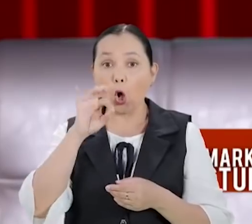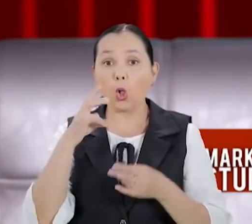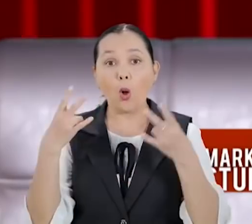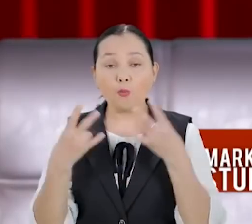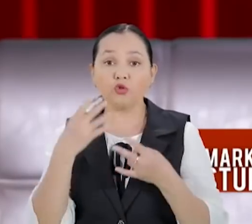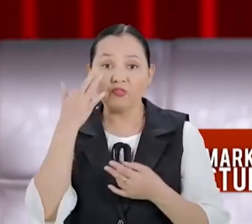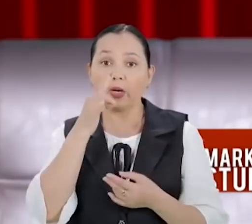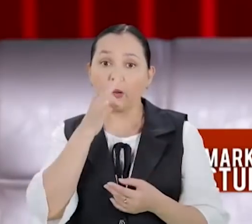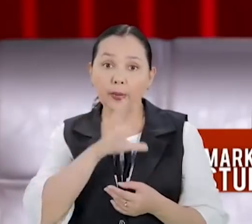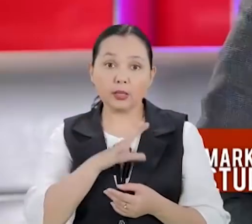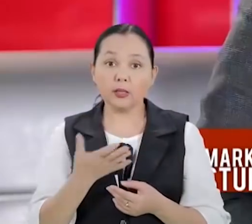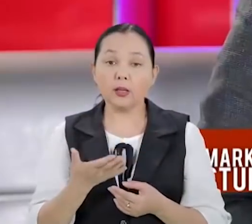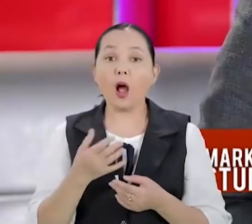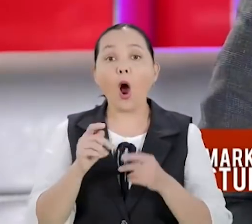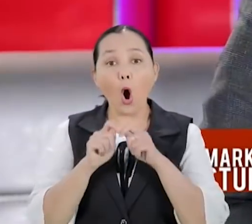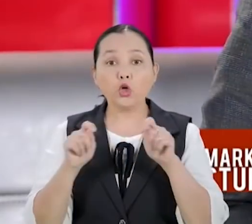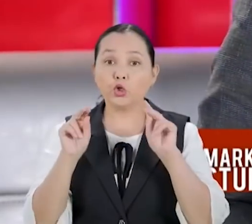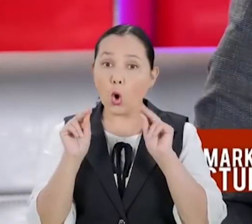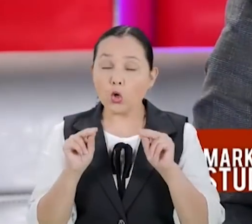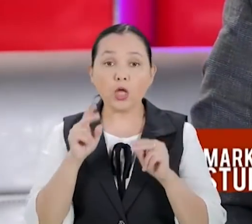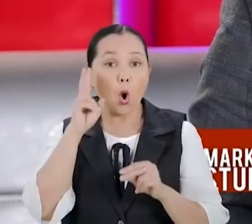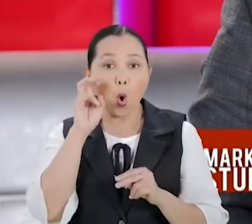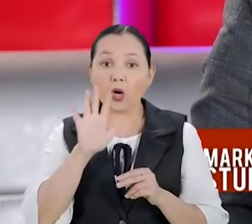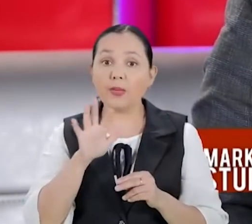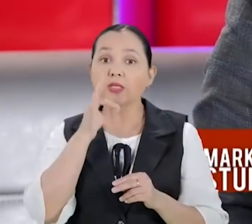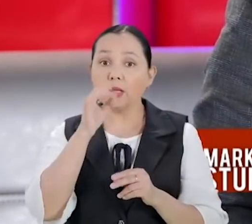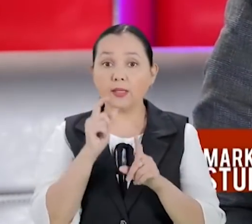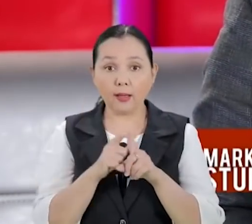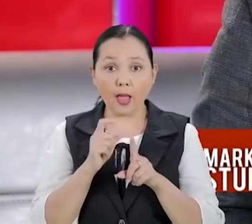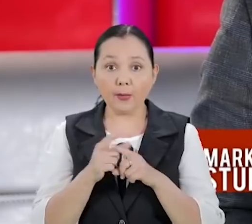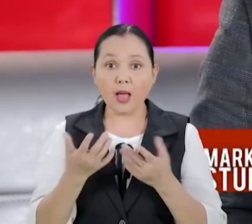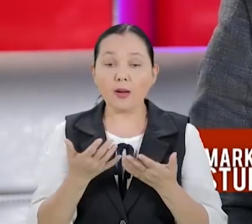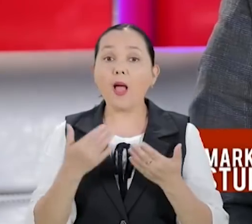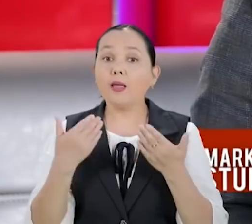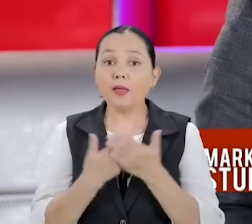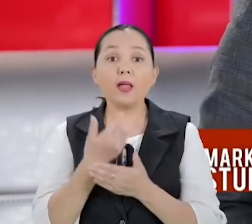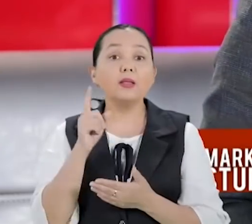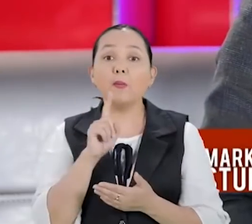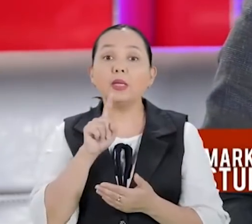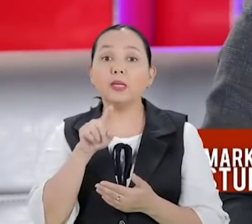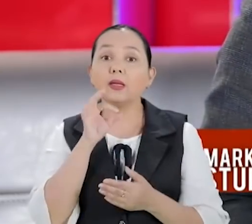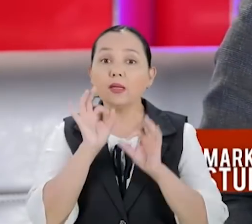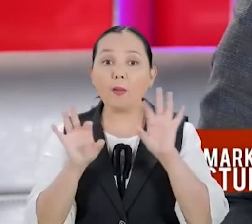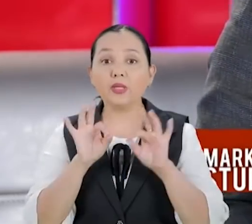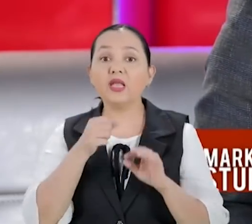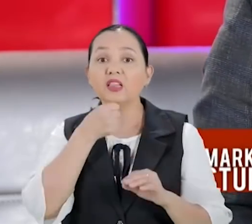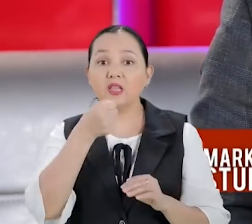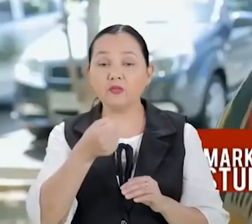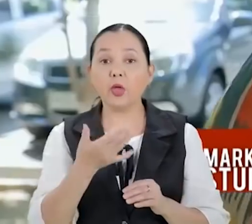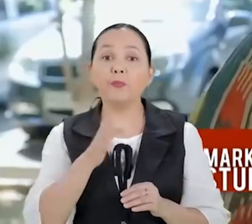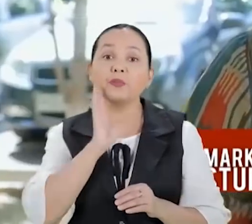muhtoj degan fikrni bildirib o'tgan. Ochiq oydin qo'rqmasdan aytilgan gaplar. Yana nimalar haqida gap ketdi